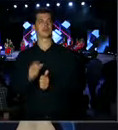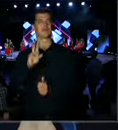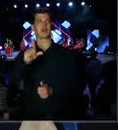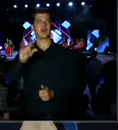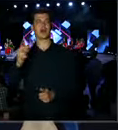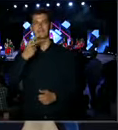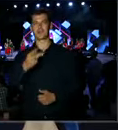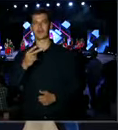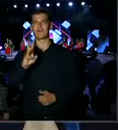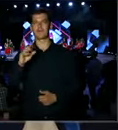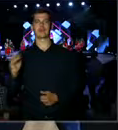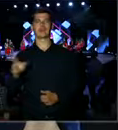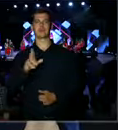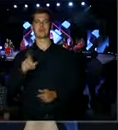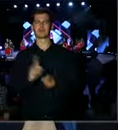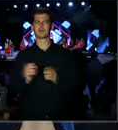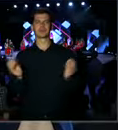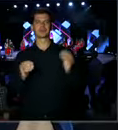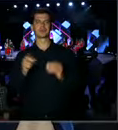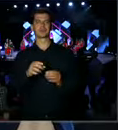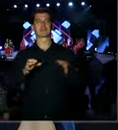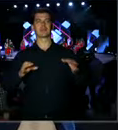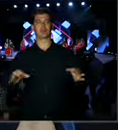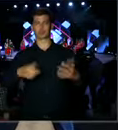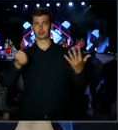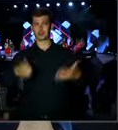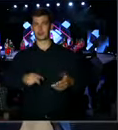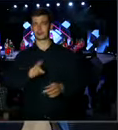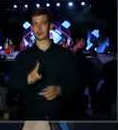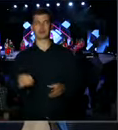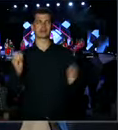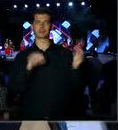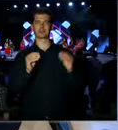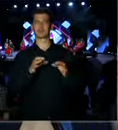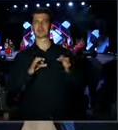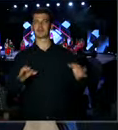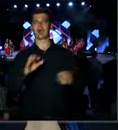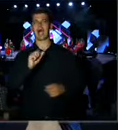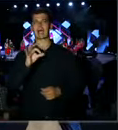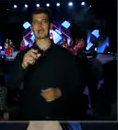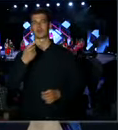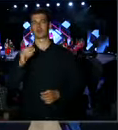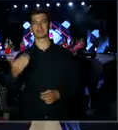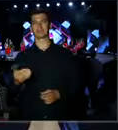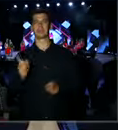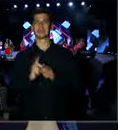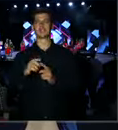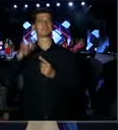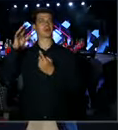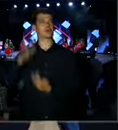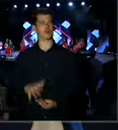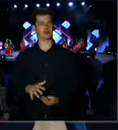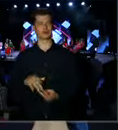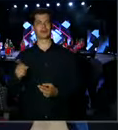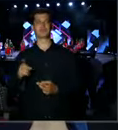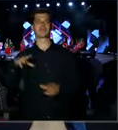Widokowa Wojnar, oprzyrządowanie do samochodu o wartości 6000 zł od Asdon, skok ze spadochronem